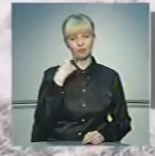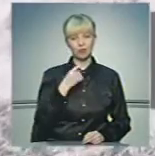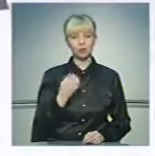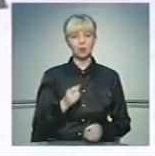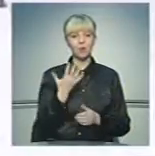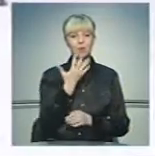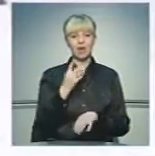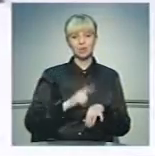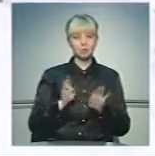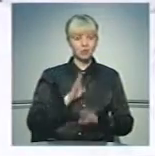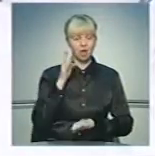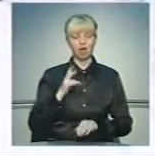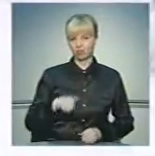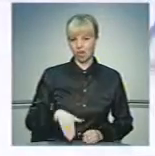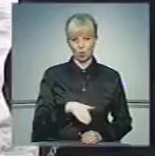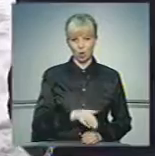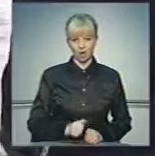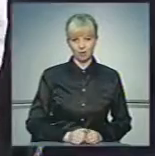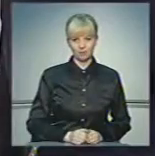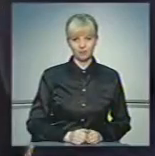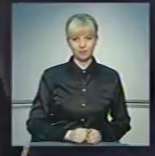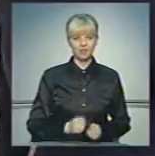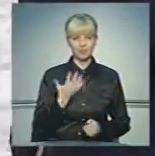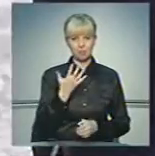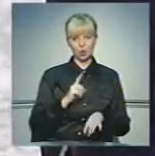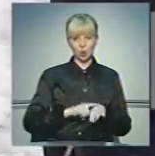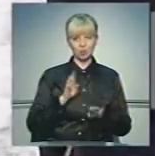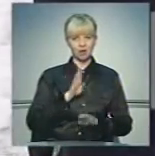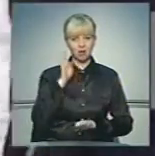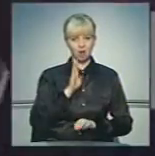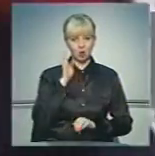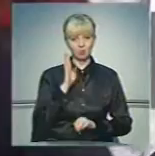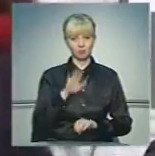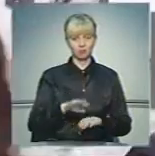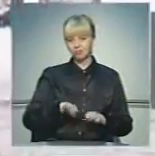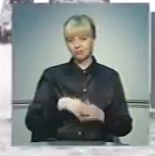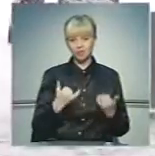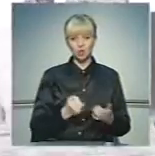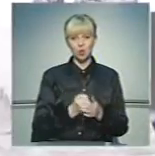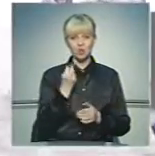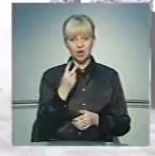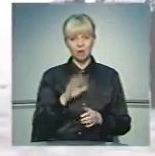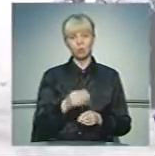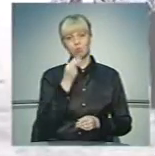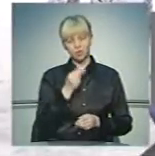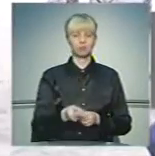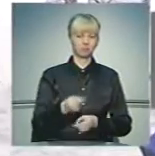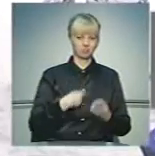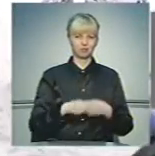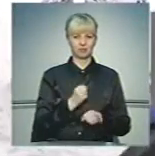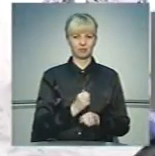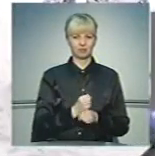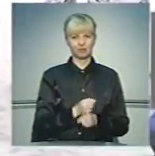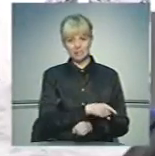вже від 5 ранку на ногах. З 5 години ранку і зараз до 12 години, потім поїсти і назад.